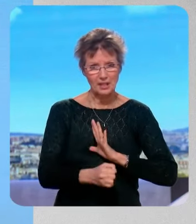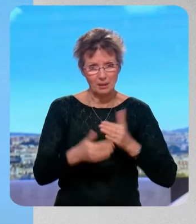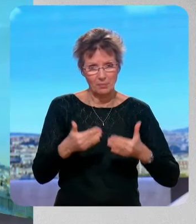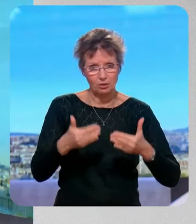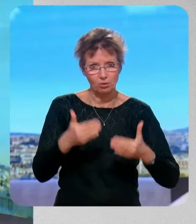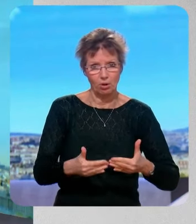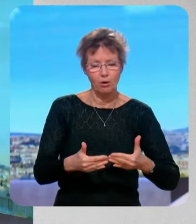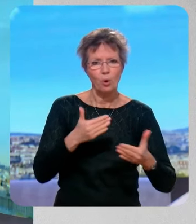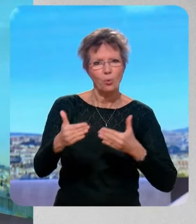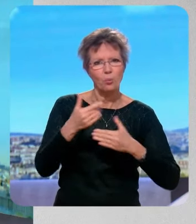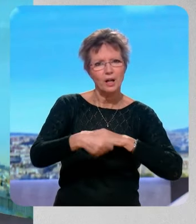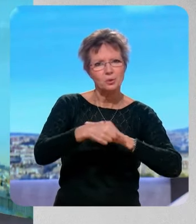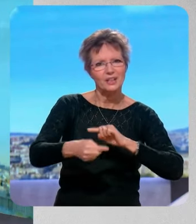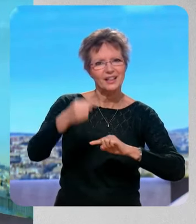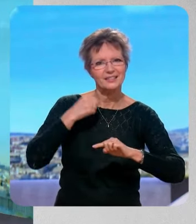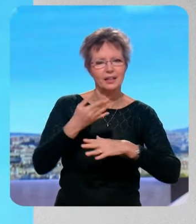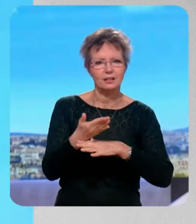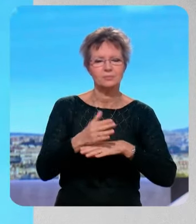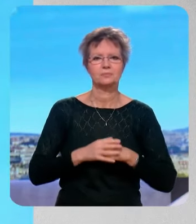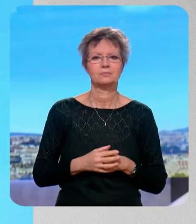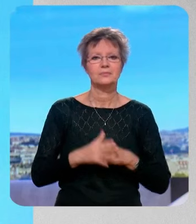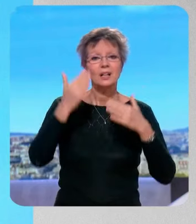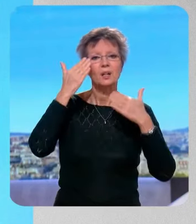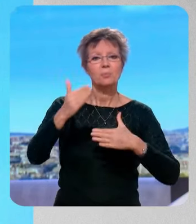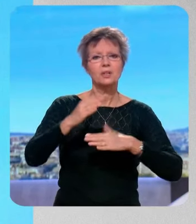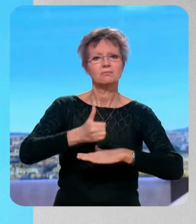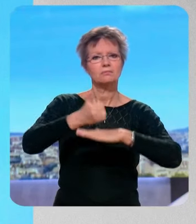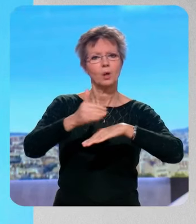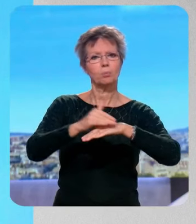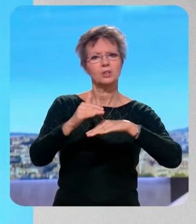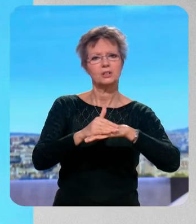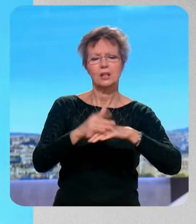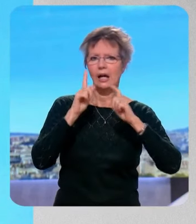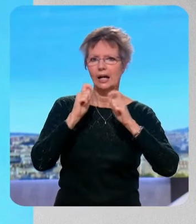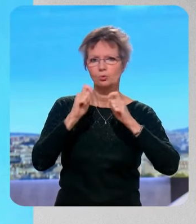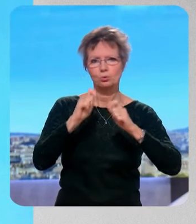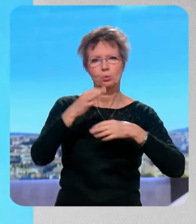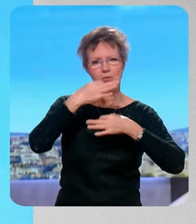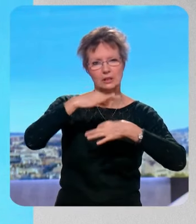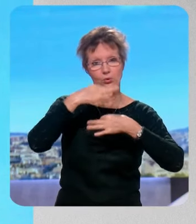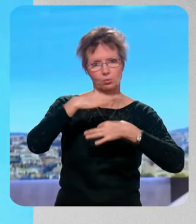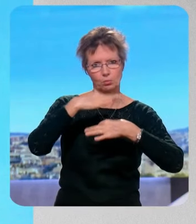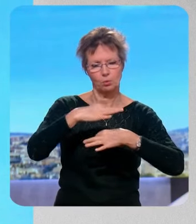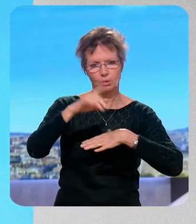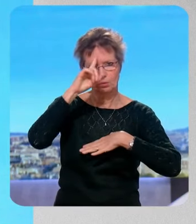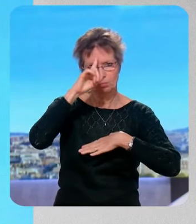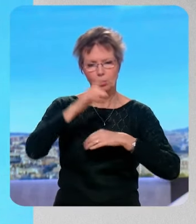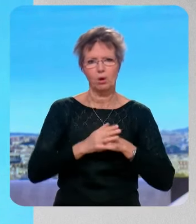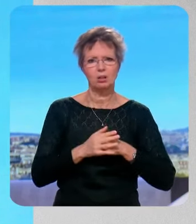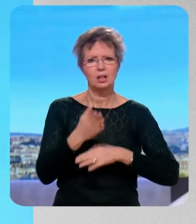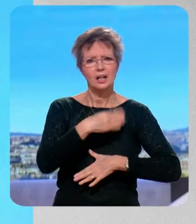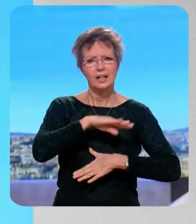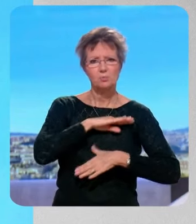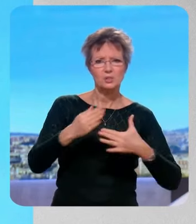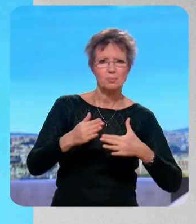tendu que la semaine dernière quand on pensait que ça allait s'arranger Moi je vais vous dire, quand vous êtes responsable politique, vous devez toujours faire attention aux mots et à ce que vous dites parce que l'esprit de responsabilité, il ne doit pas